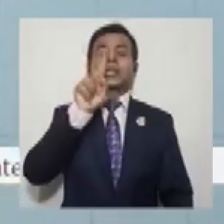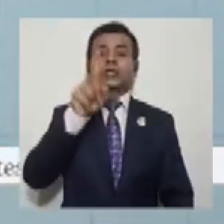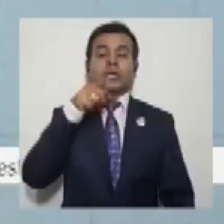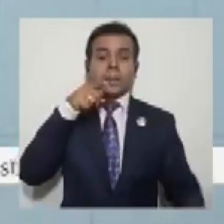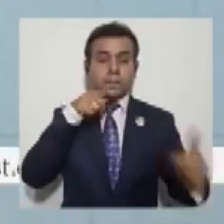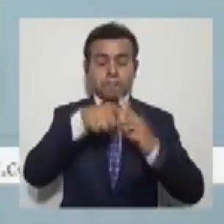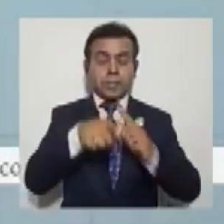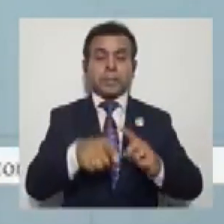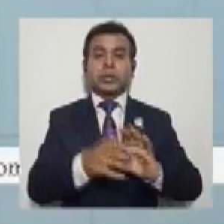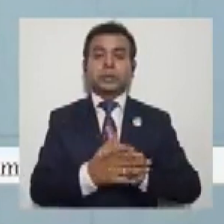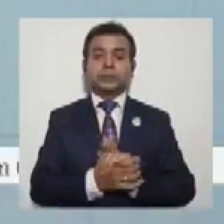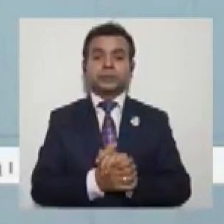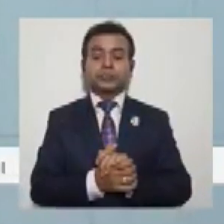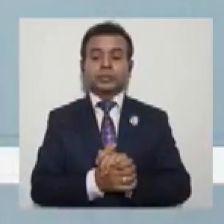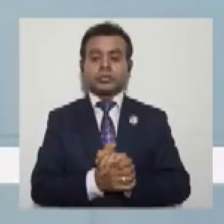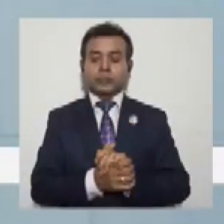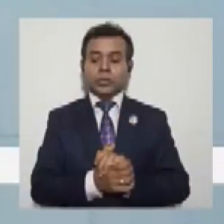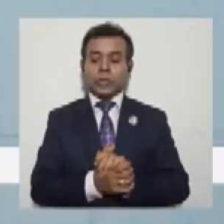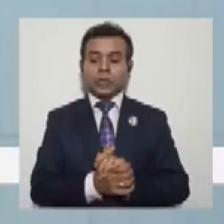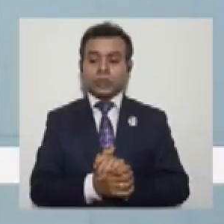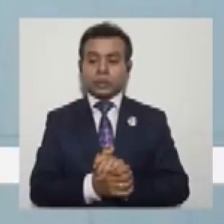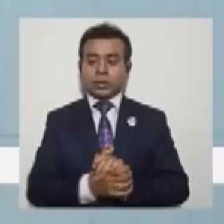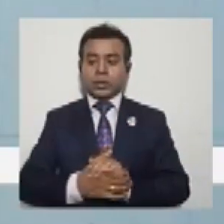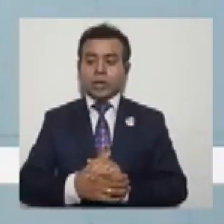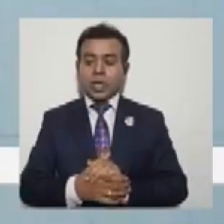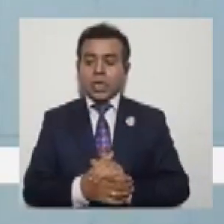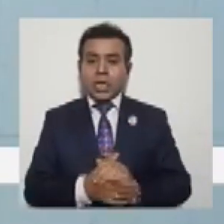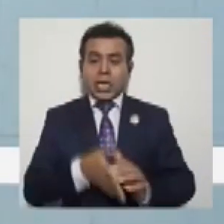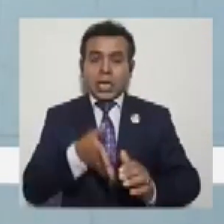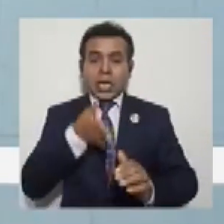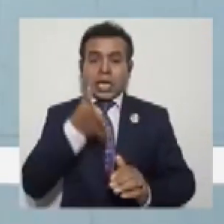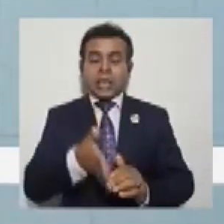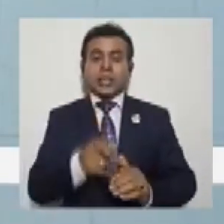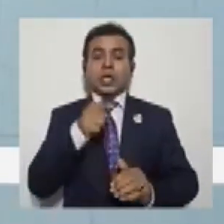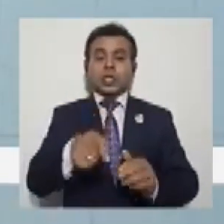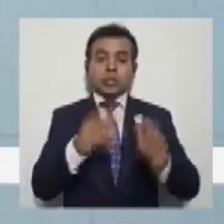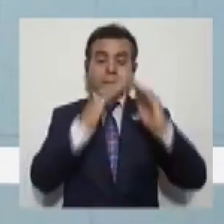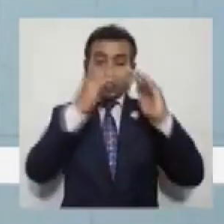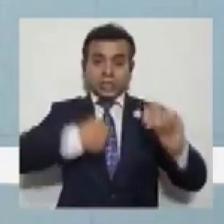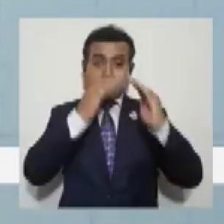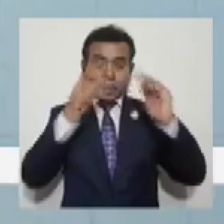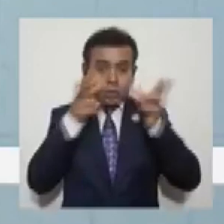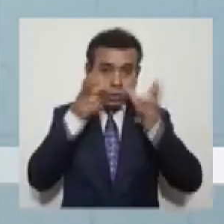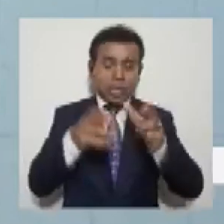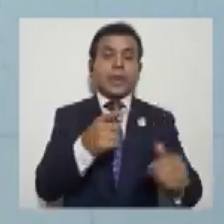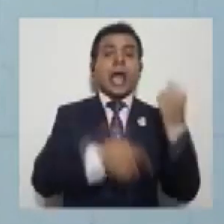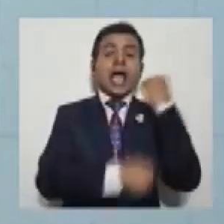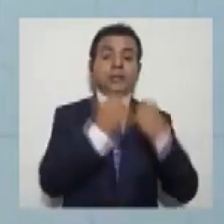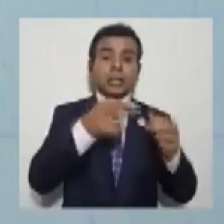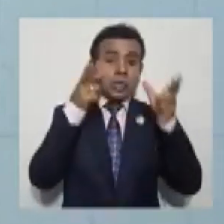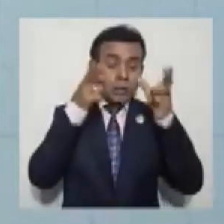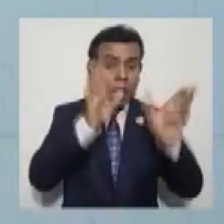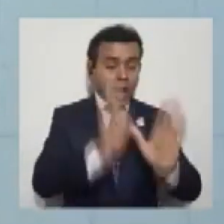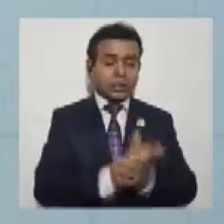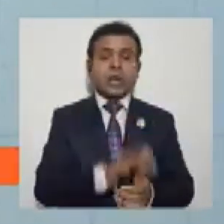5,874 জন, এবং মোট কোয়ারেন্টাইন 83,802 জন। এবং যেটা আগে উল্লেখ করলাম যে